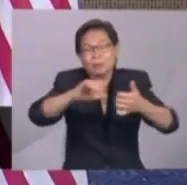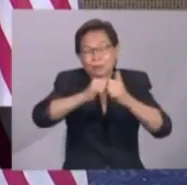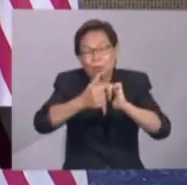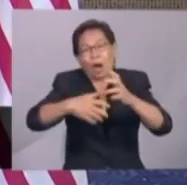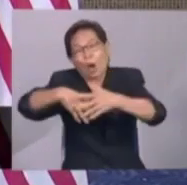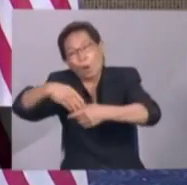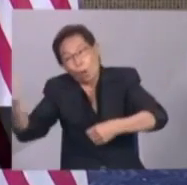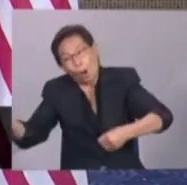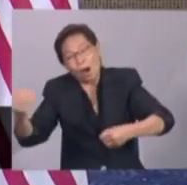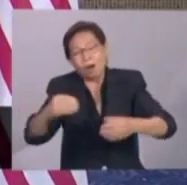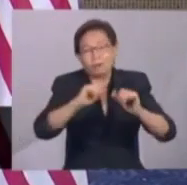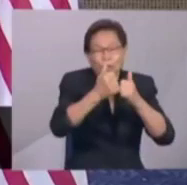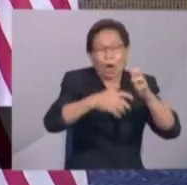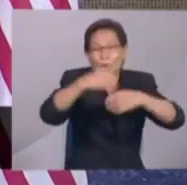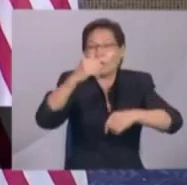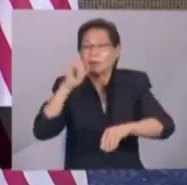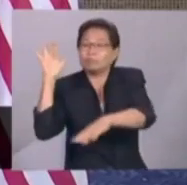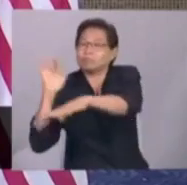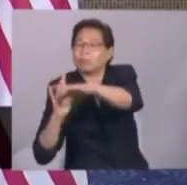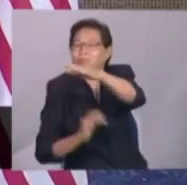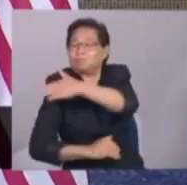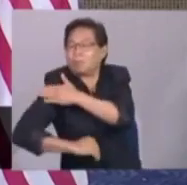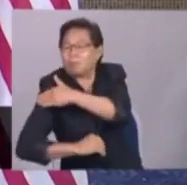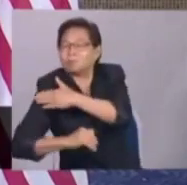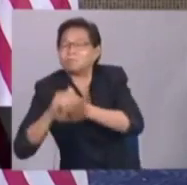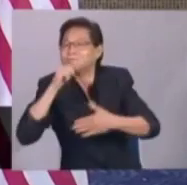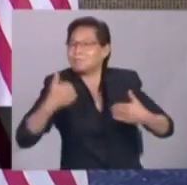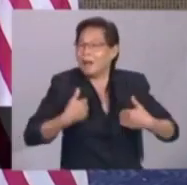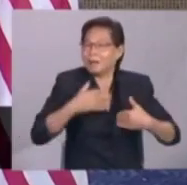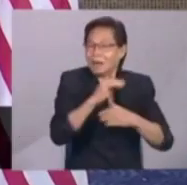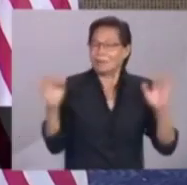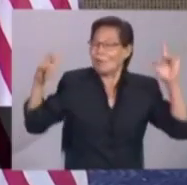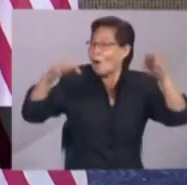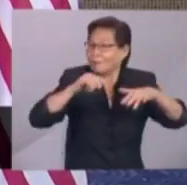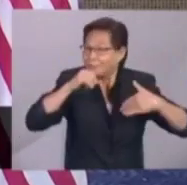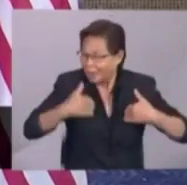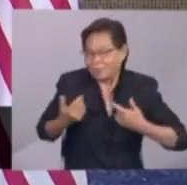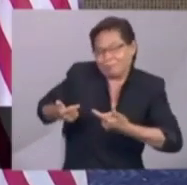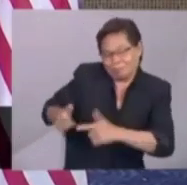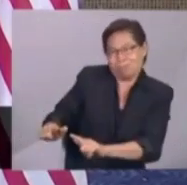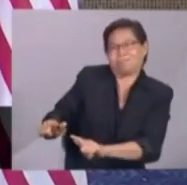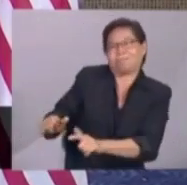sukan outdoor yang tidak melibatkan sentuhan badan dan perhimpunan ramai dibenarkan.